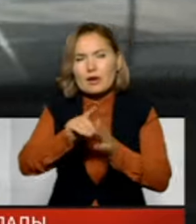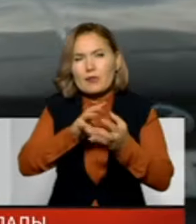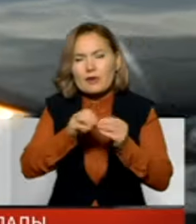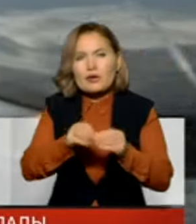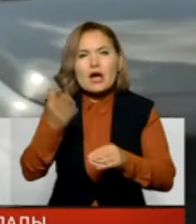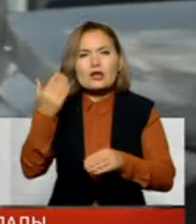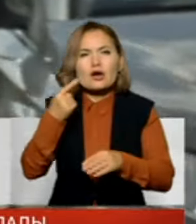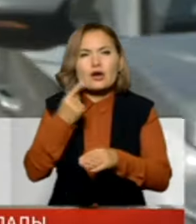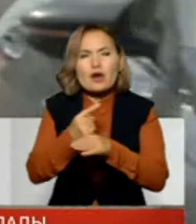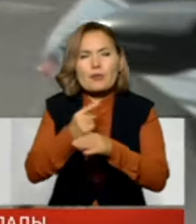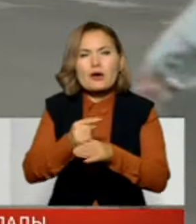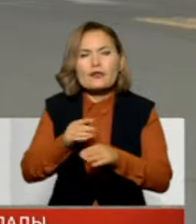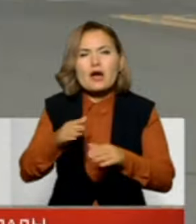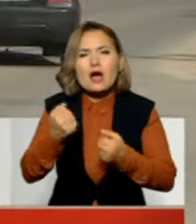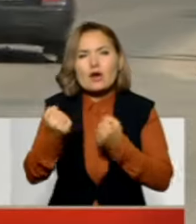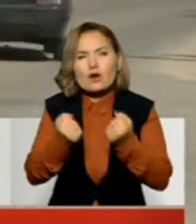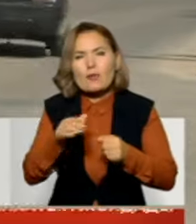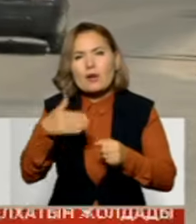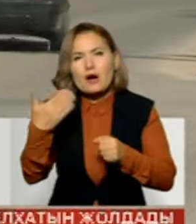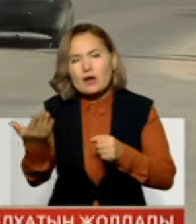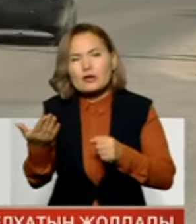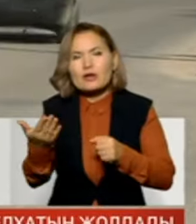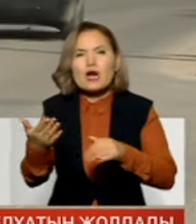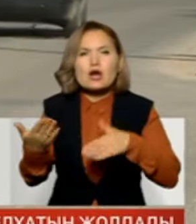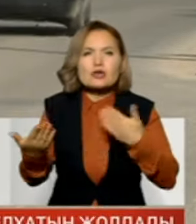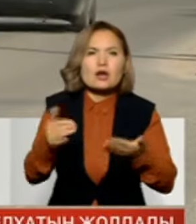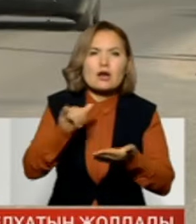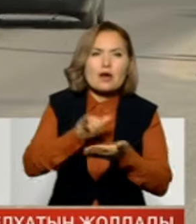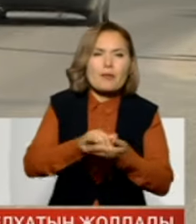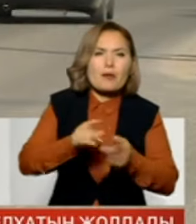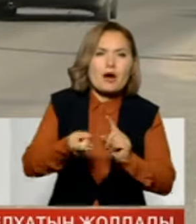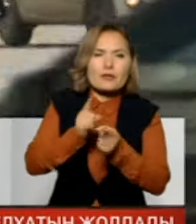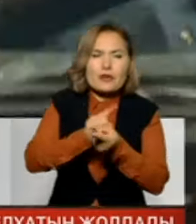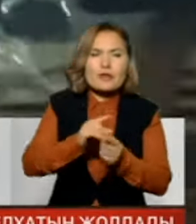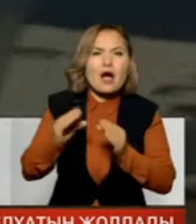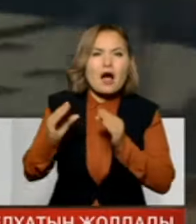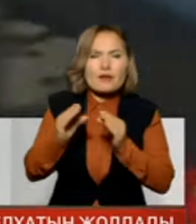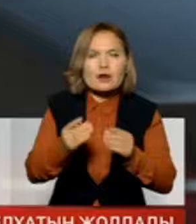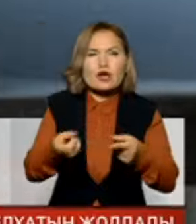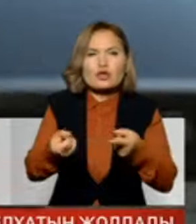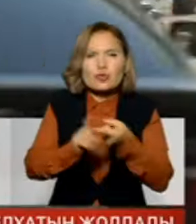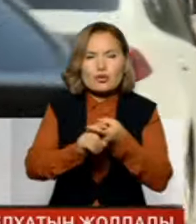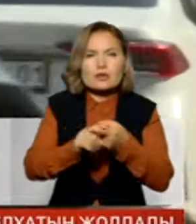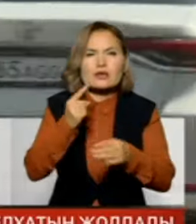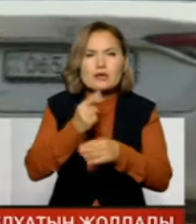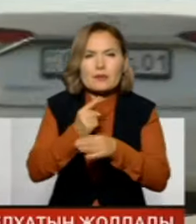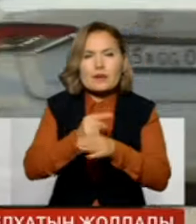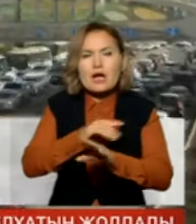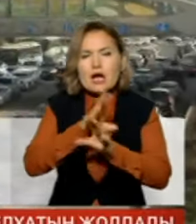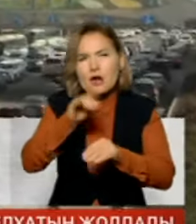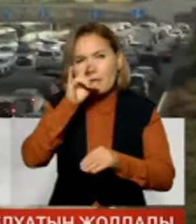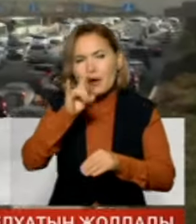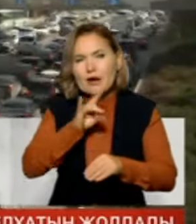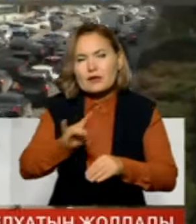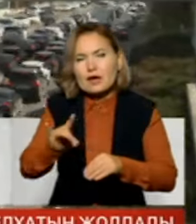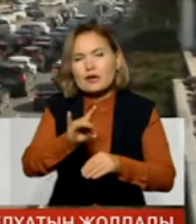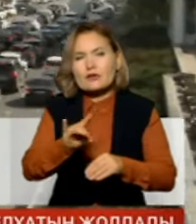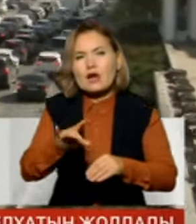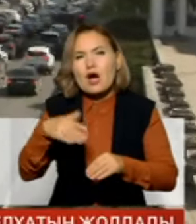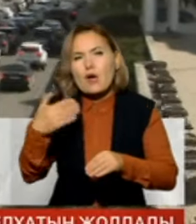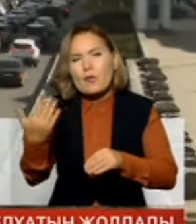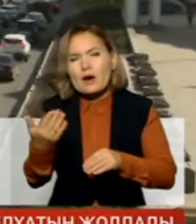бұрын рөлі оң жақта болып, кейін сол жаққа ауыстырылған автомобильдерге де қатысты. Жалпы еліміз бойынша рөлі оң жақта